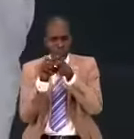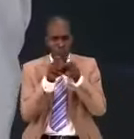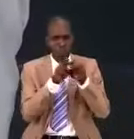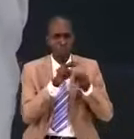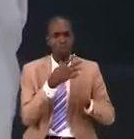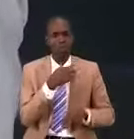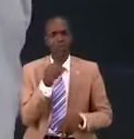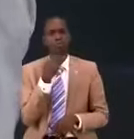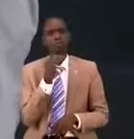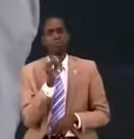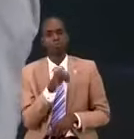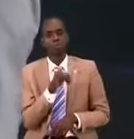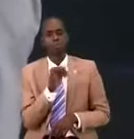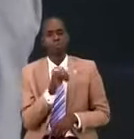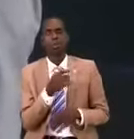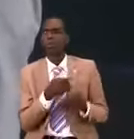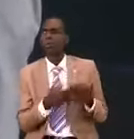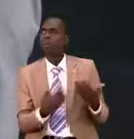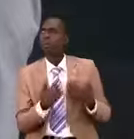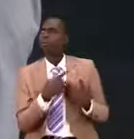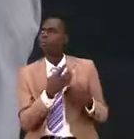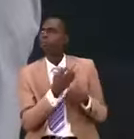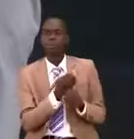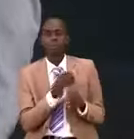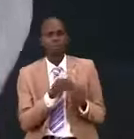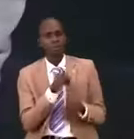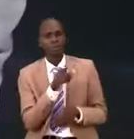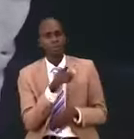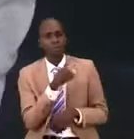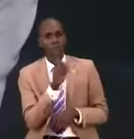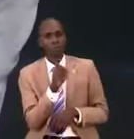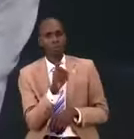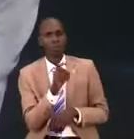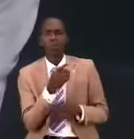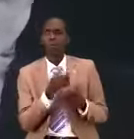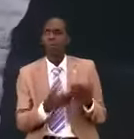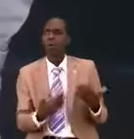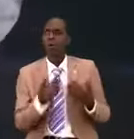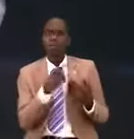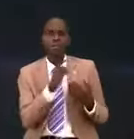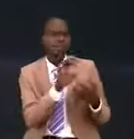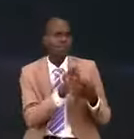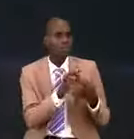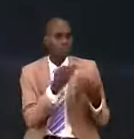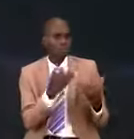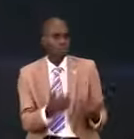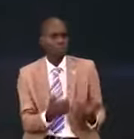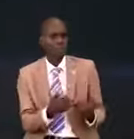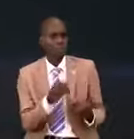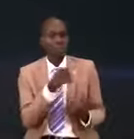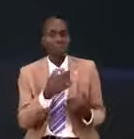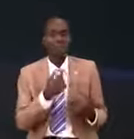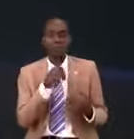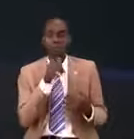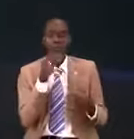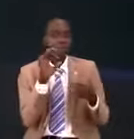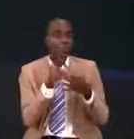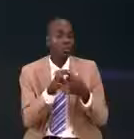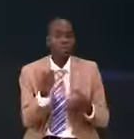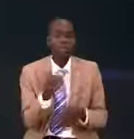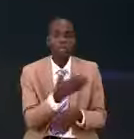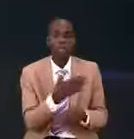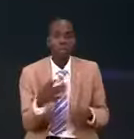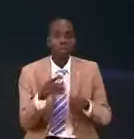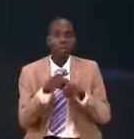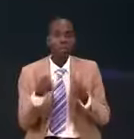il allait se joindre à quoi il a rejoint aucune chose c'est le job du ciel qui se saisit de sa vie